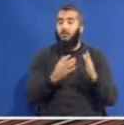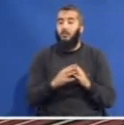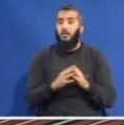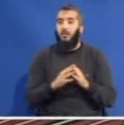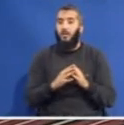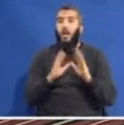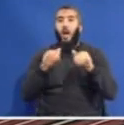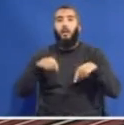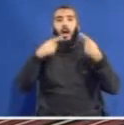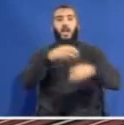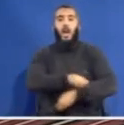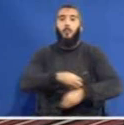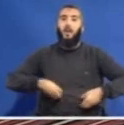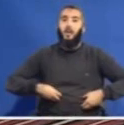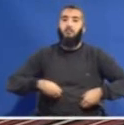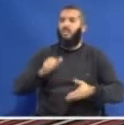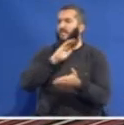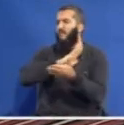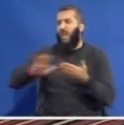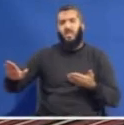كي لحقت البلدية نحاوني.